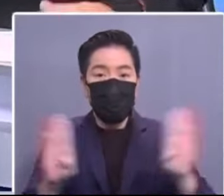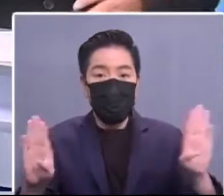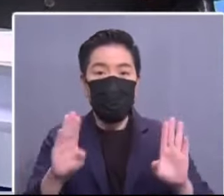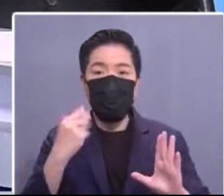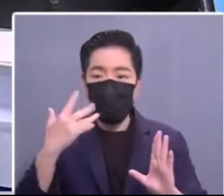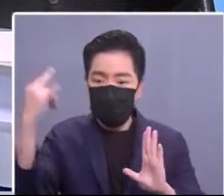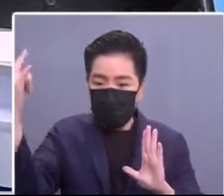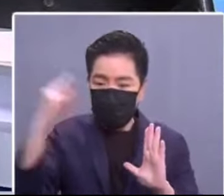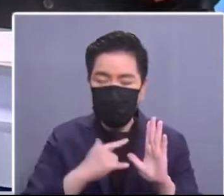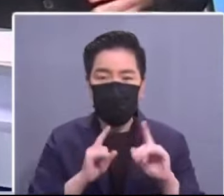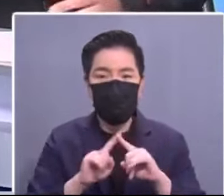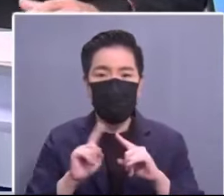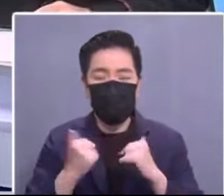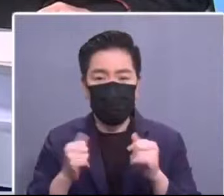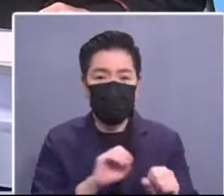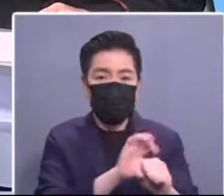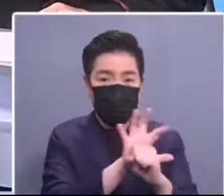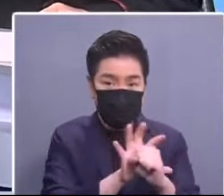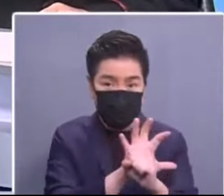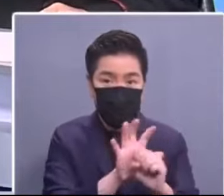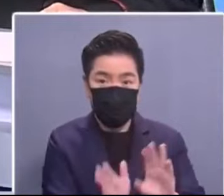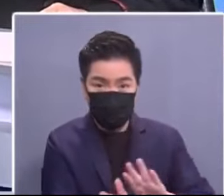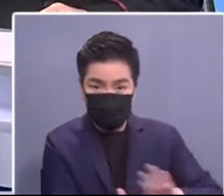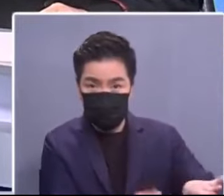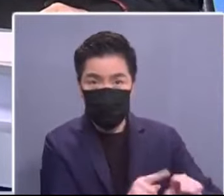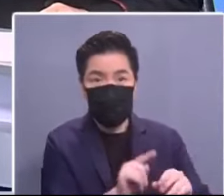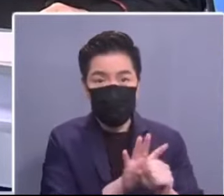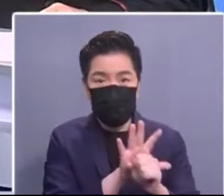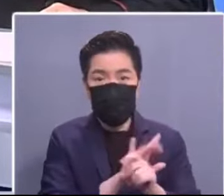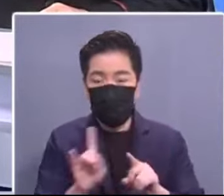ก็เอาละเรื่องของโควิดก็ว่ากันไปแต่ว่า